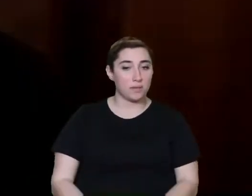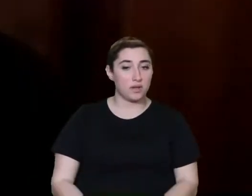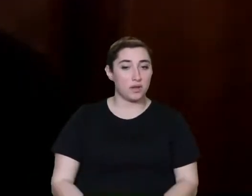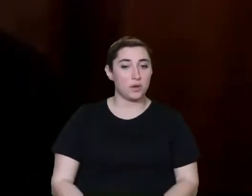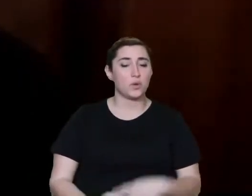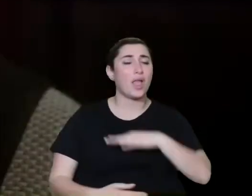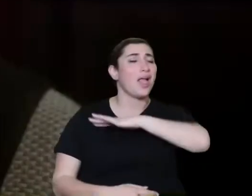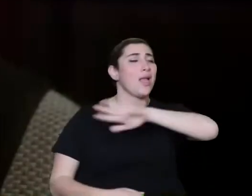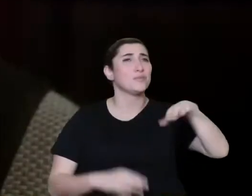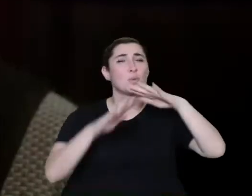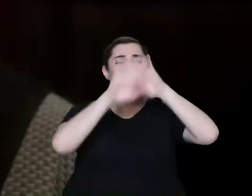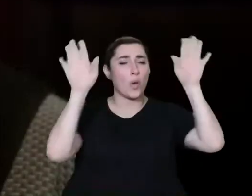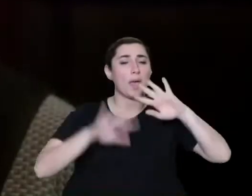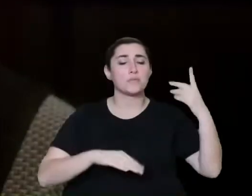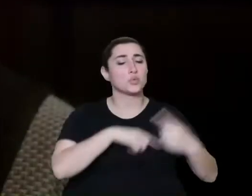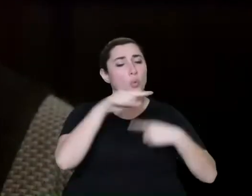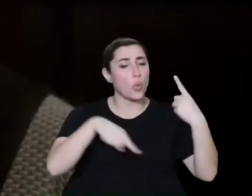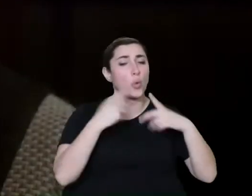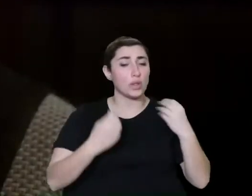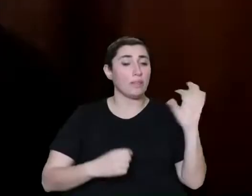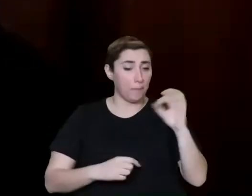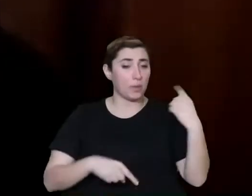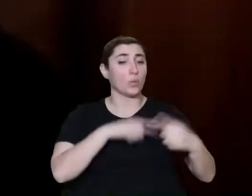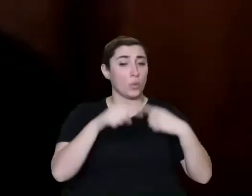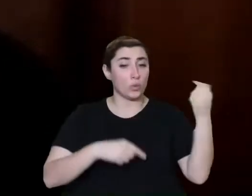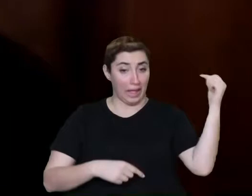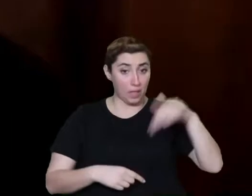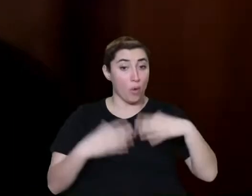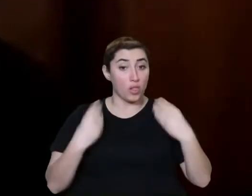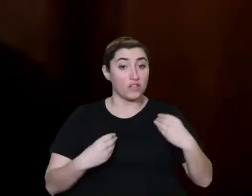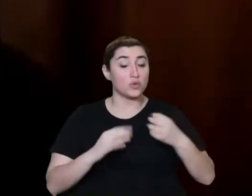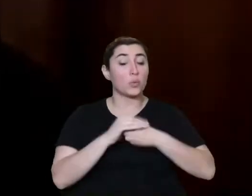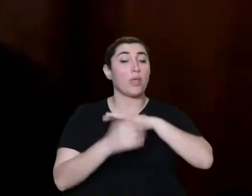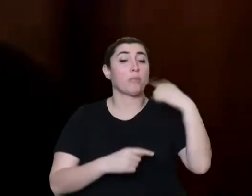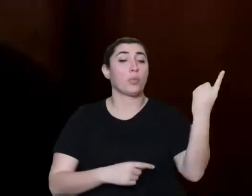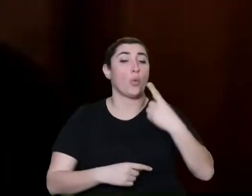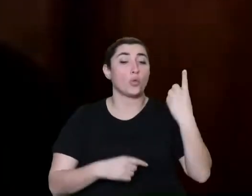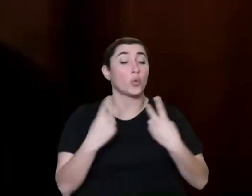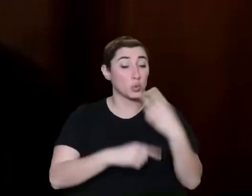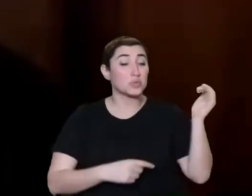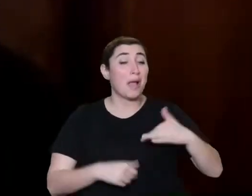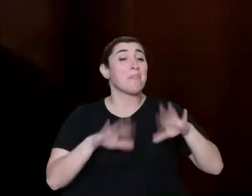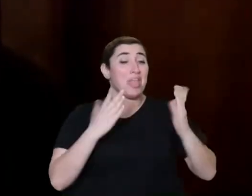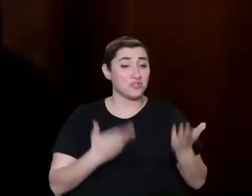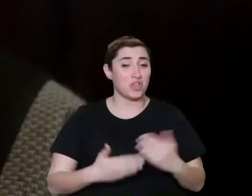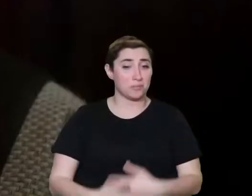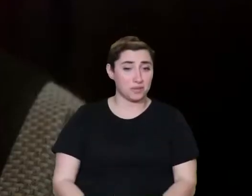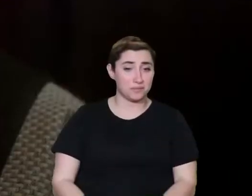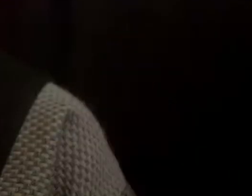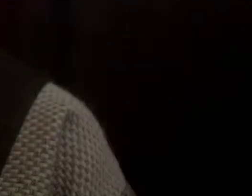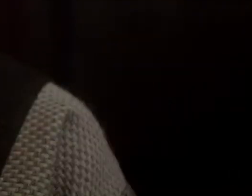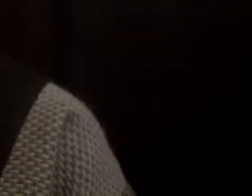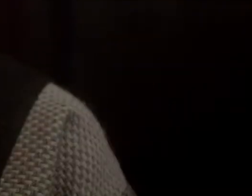cümle gökler döner. Dönecek elbet, alem döner. Yunus mu dönmeyecek?